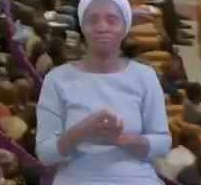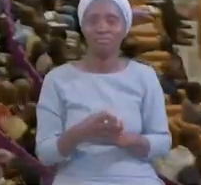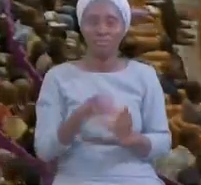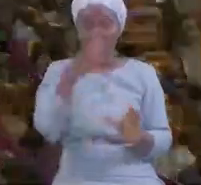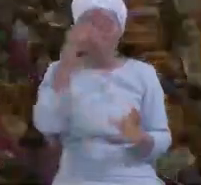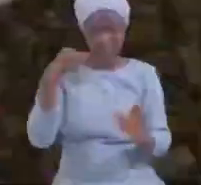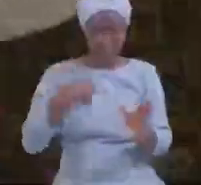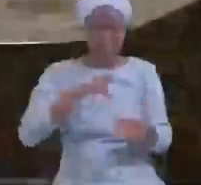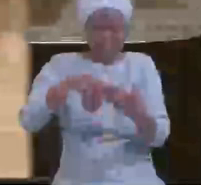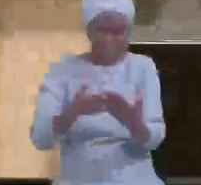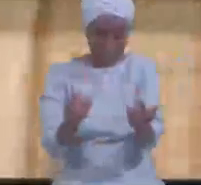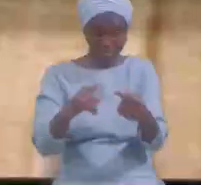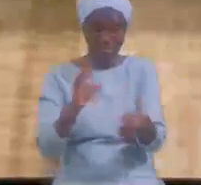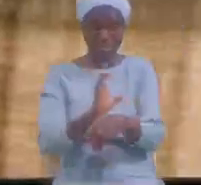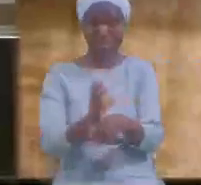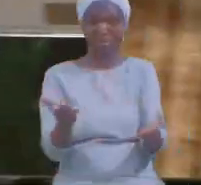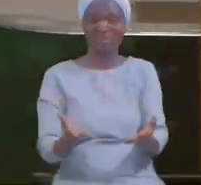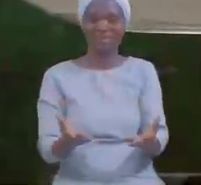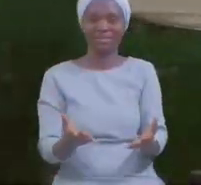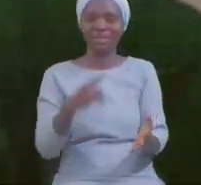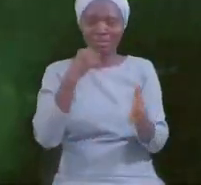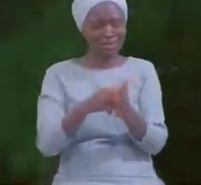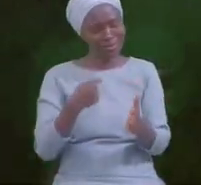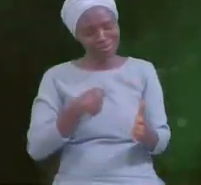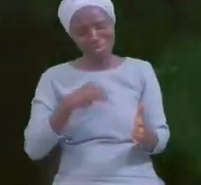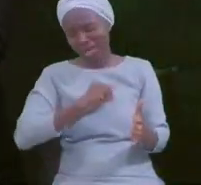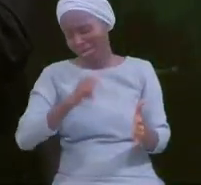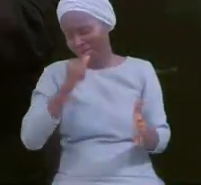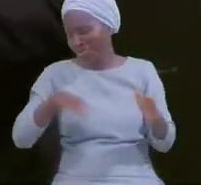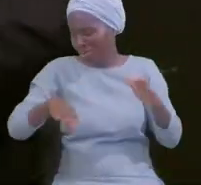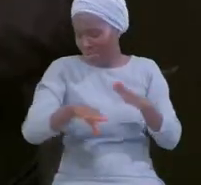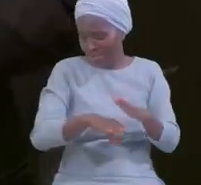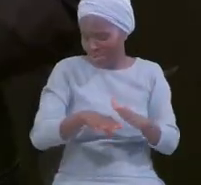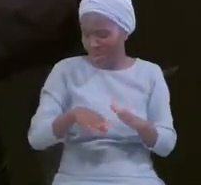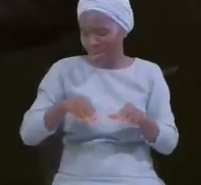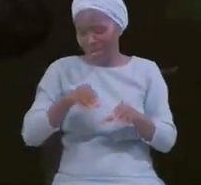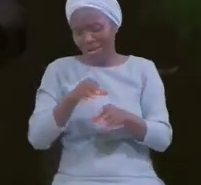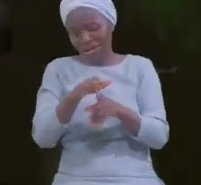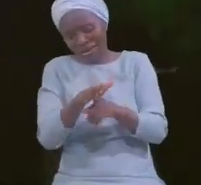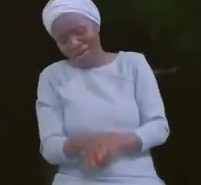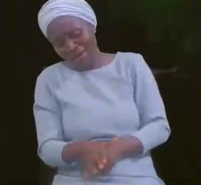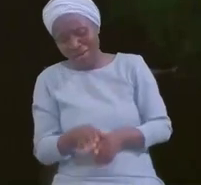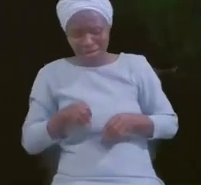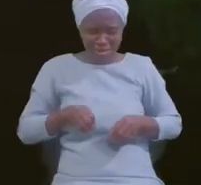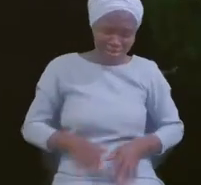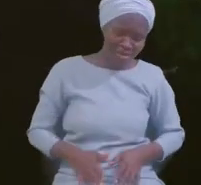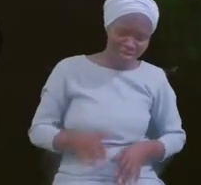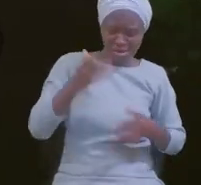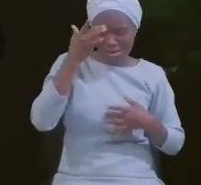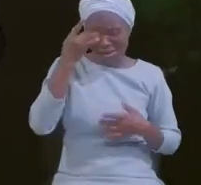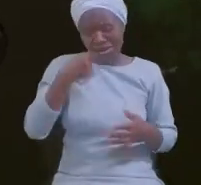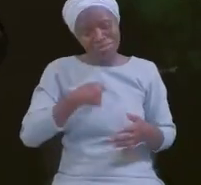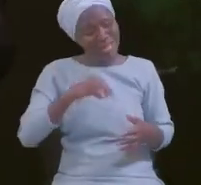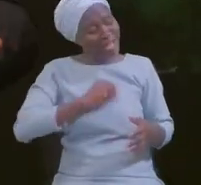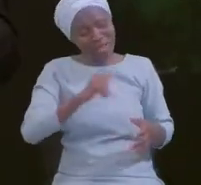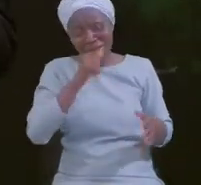disent que je suis sous l'oppression, je suis sous la maladie et je suis sous une malédiction.